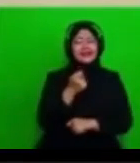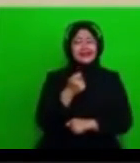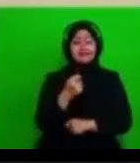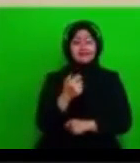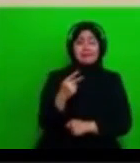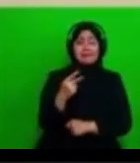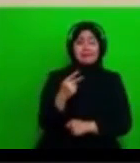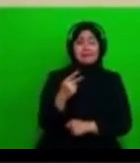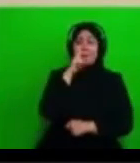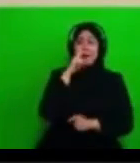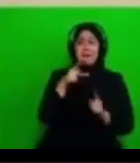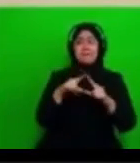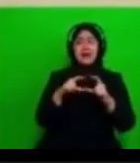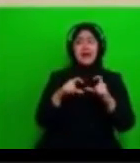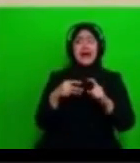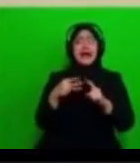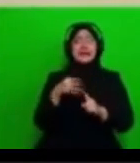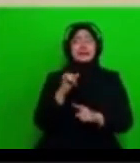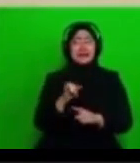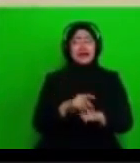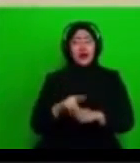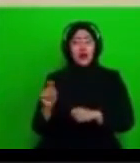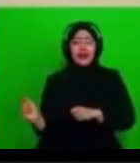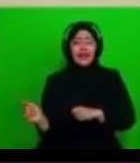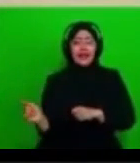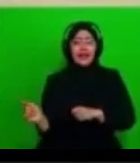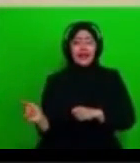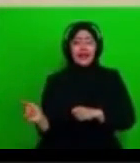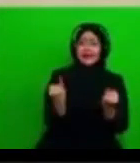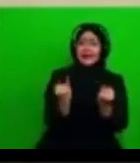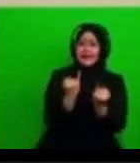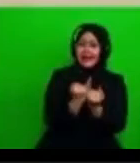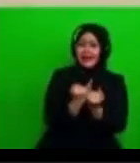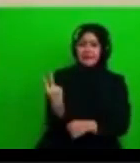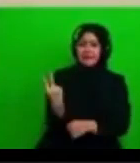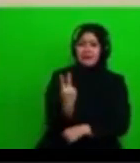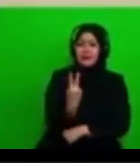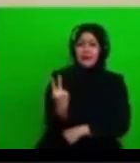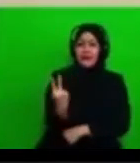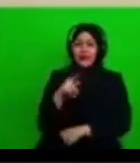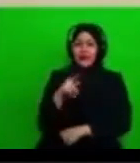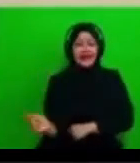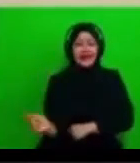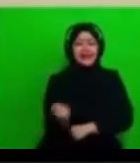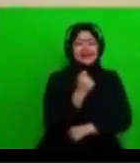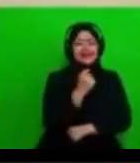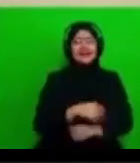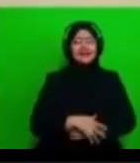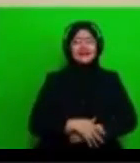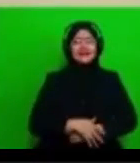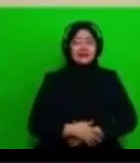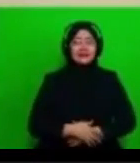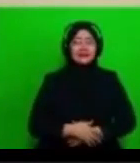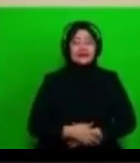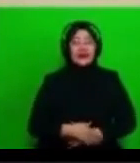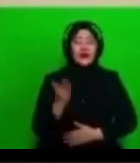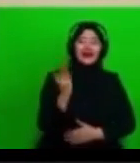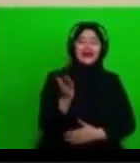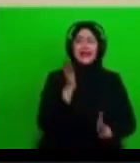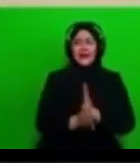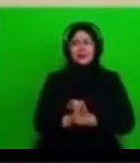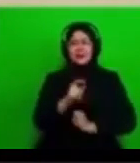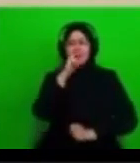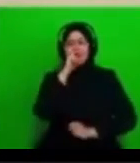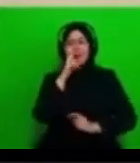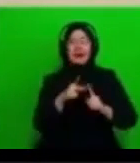Juara tenis. Luar biasa. Katanya bagus, kita lanjutkan tenis di lapangan Pak. Olahraga nih Pak ya. Kalau gitu bola langsung kita lempar ke